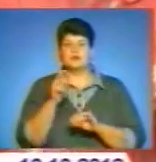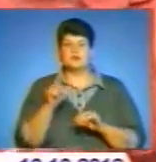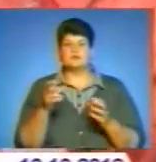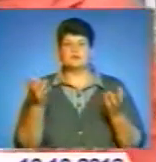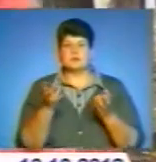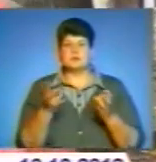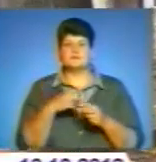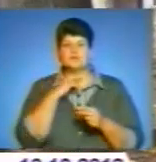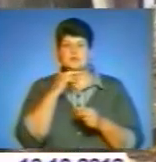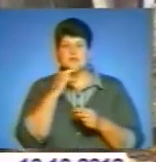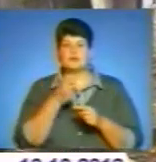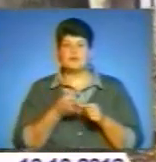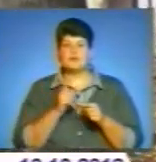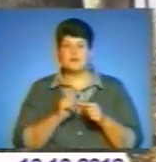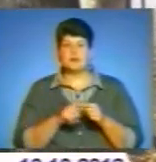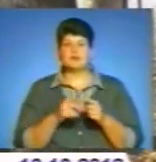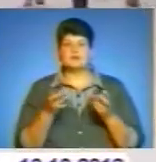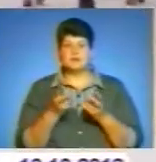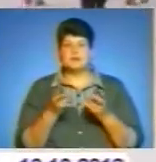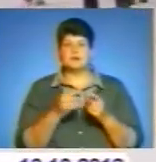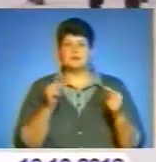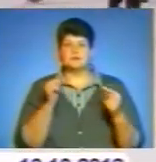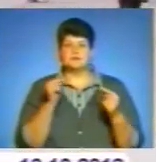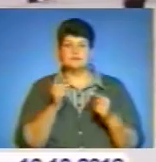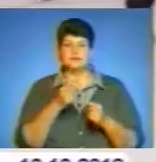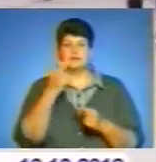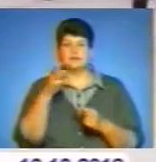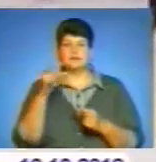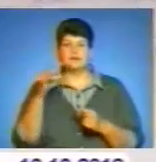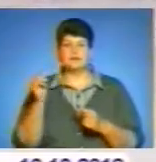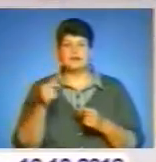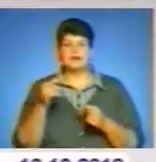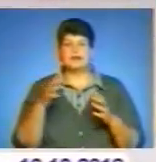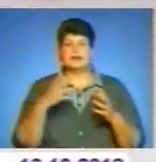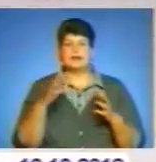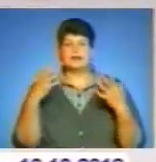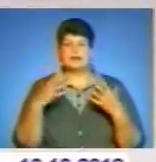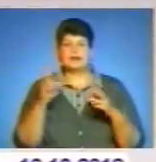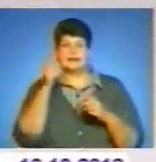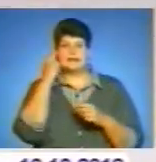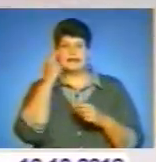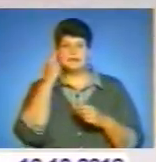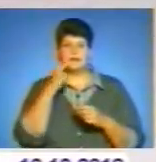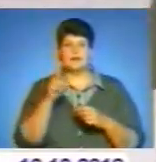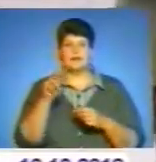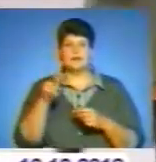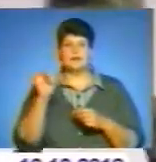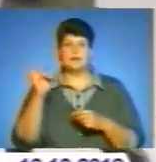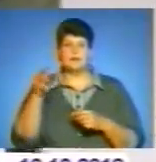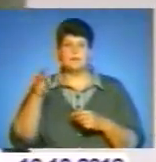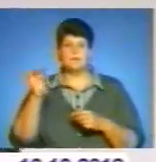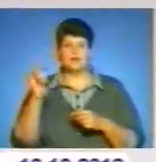санепідемстанції застерігають нинішні погодні умови, сприяють активізації вірусів. Населенню варто звернути на це увагу.